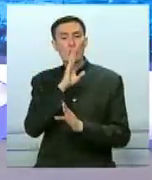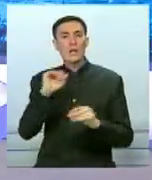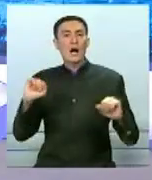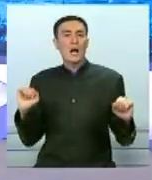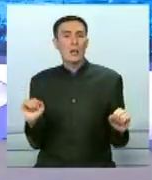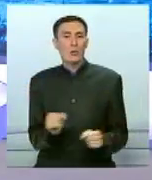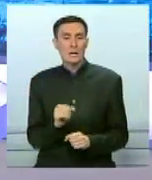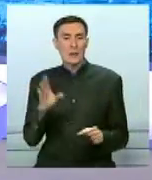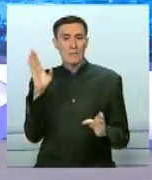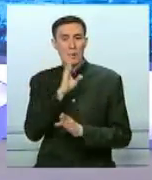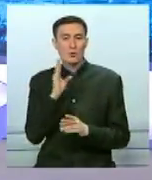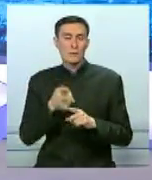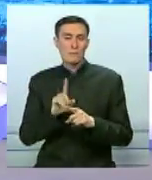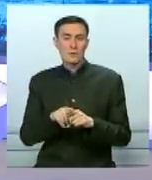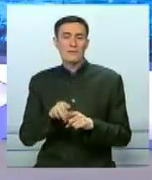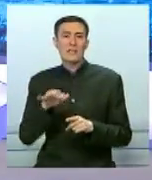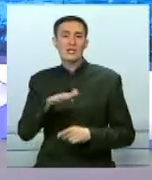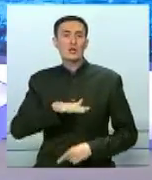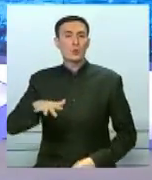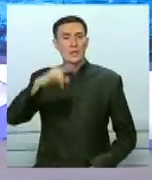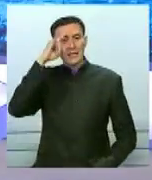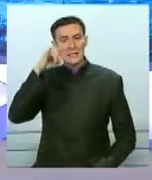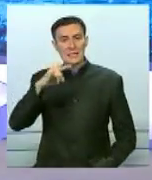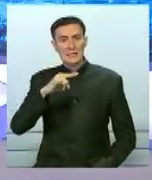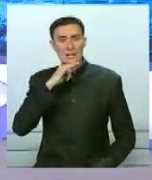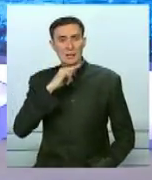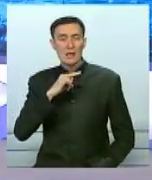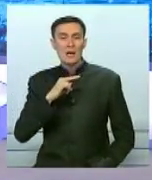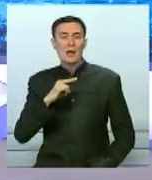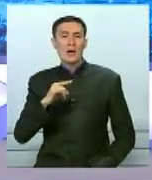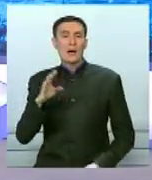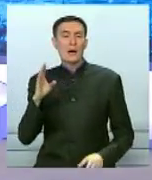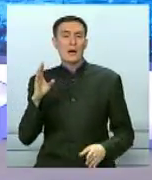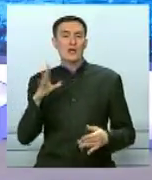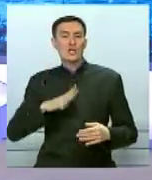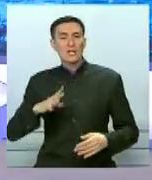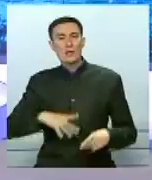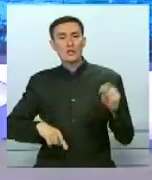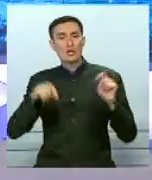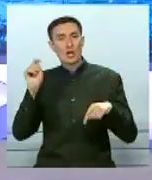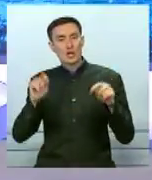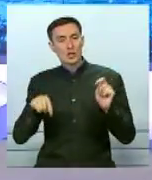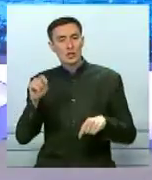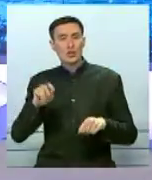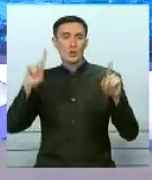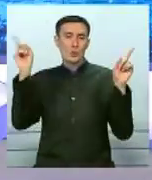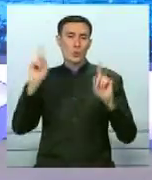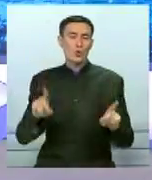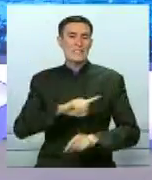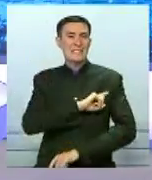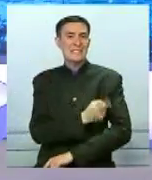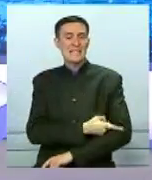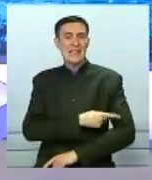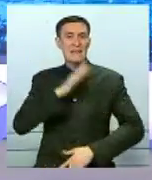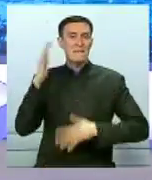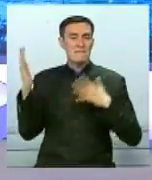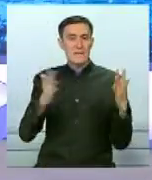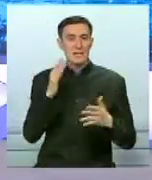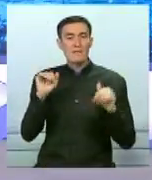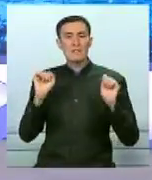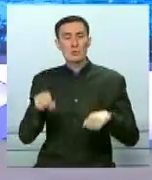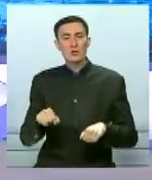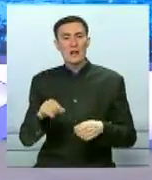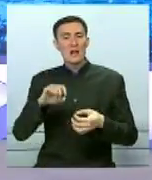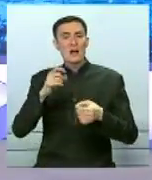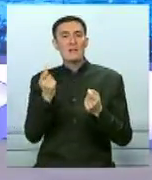холодные атмосферные фронты и принесут на территорию казахстана неустойчивую погоду ожидаются кратковременные дожди и грозы сильный порывистый ветер местами